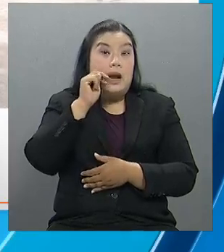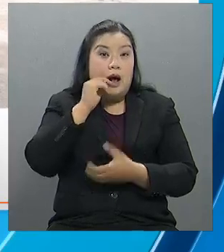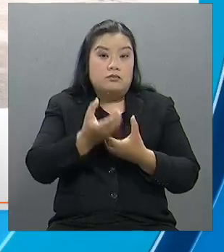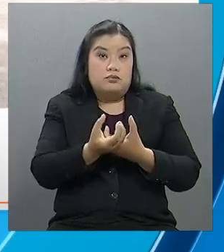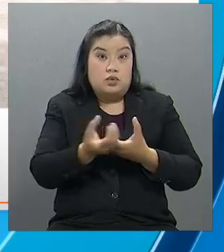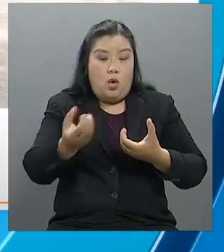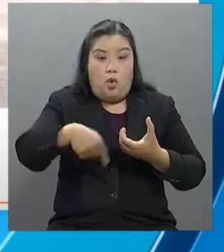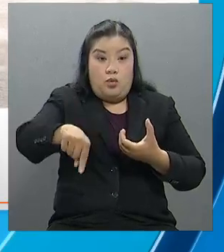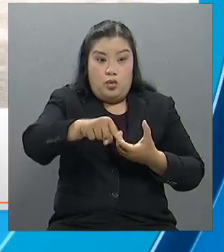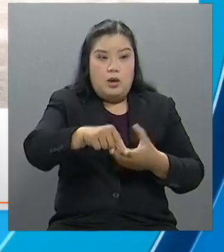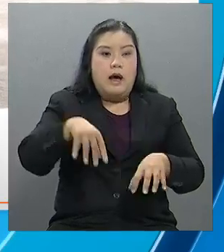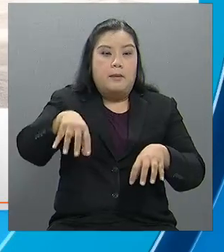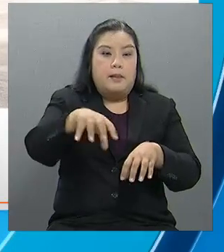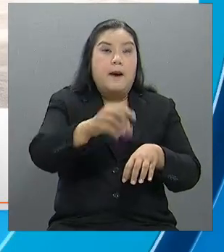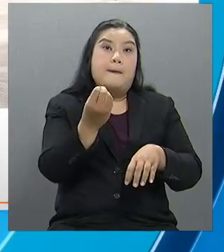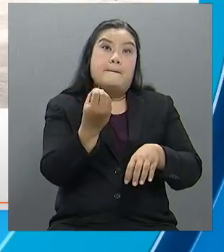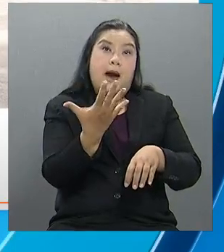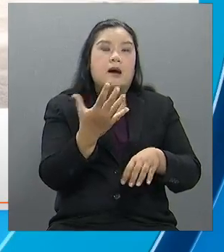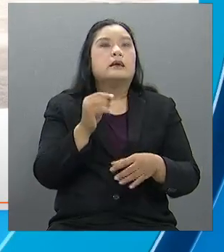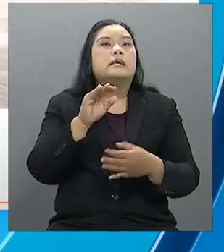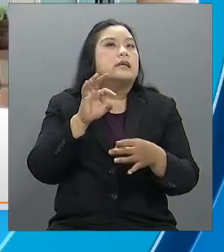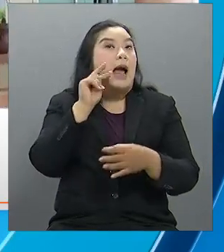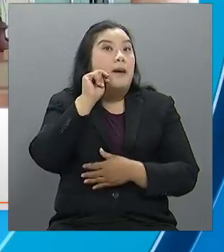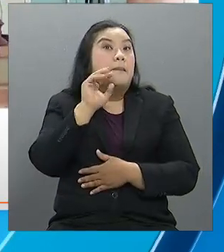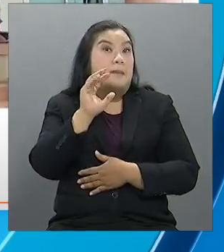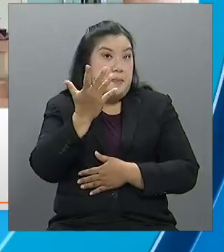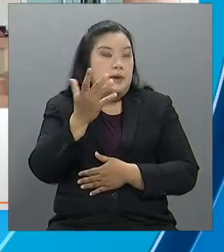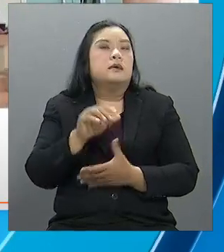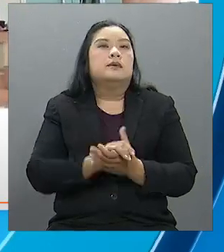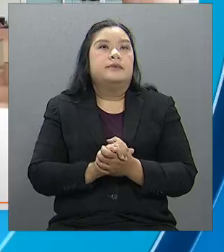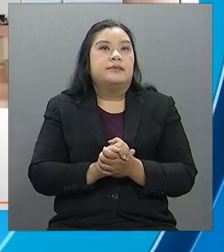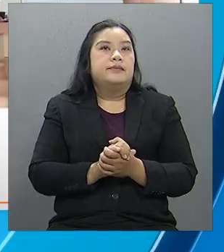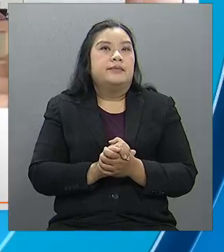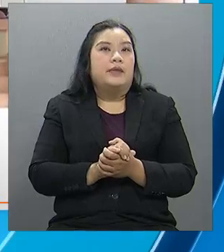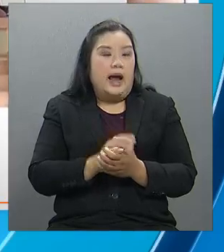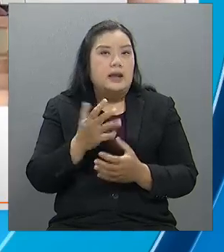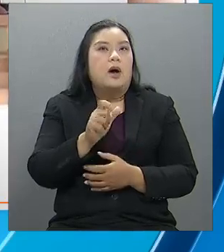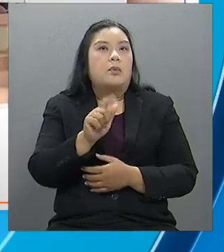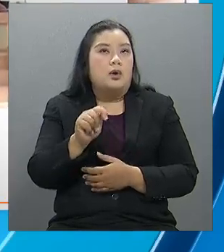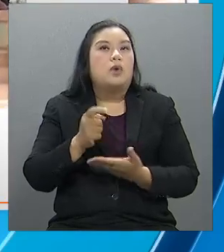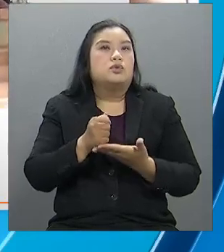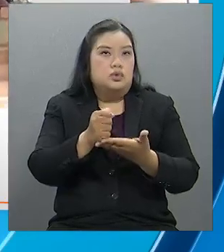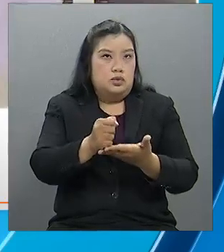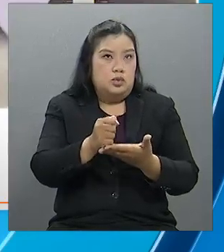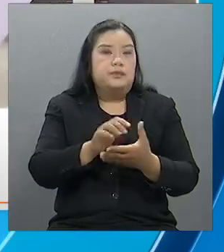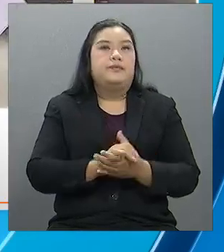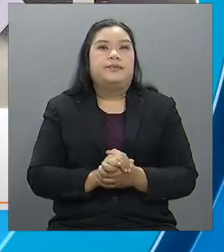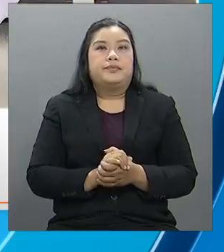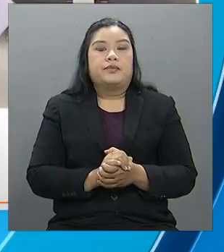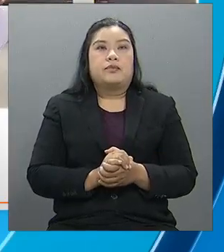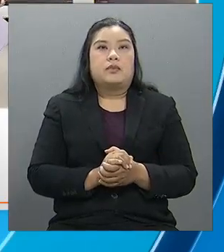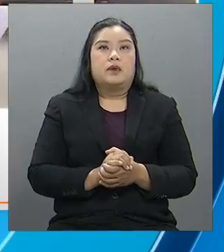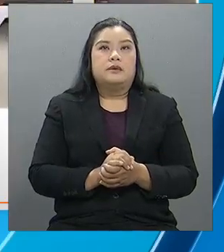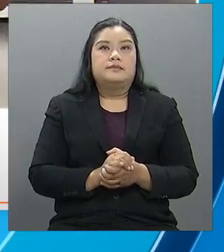ำบุกรุกตอนนี้ก็ขอให้ทางชาวบ้านช่วยดำเนินการต่อเรียบร้อยแล้วครับ อ๋อแสดงว่าตอนนี้มีการพูดคุยห